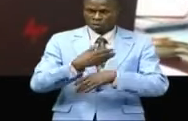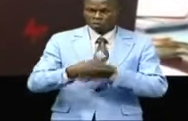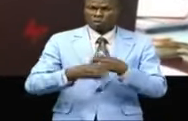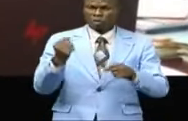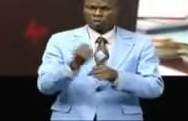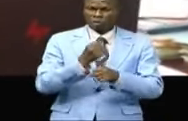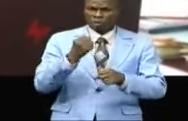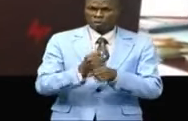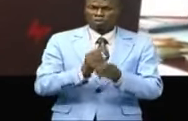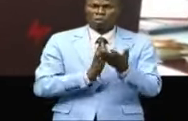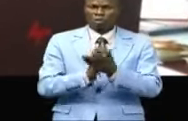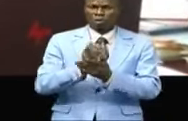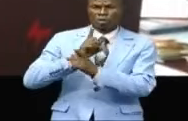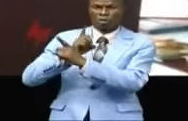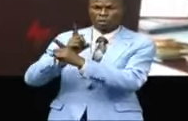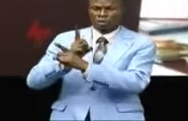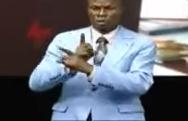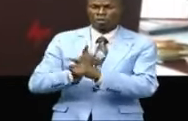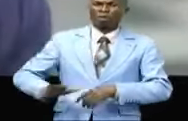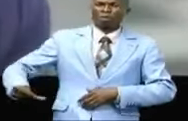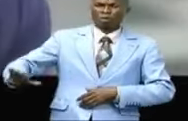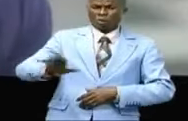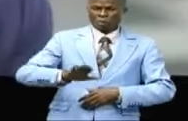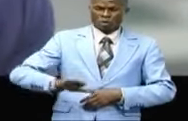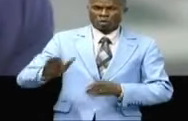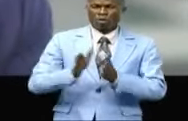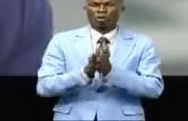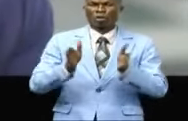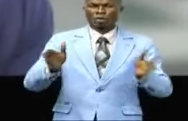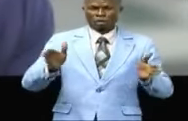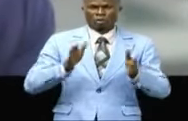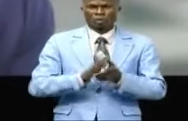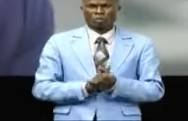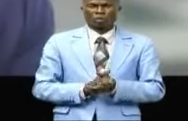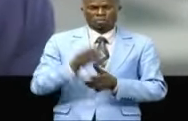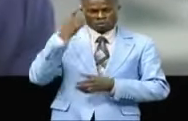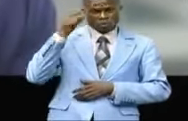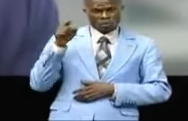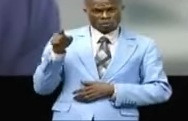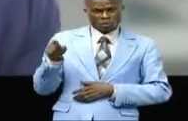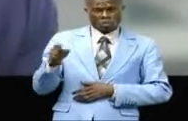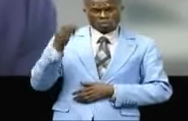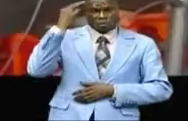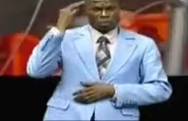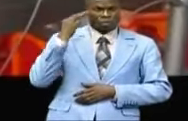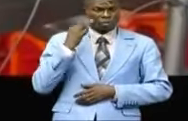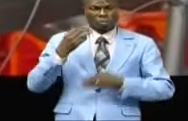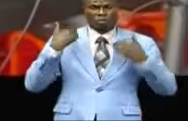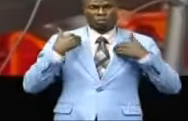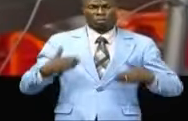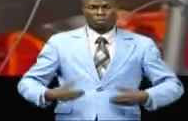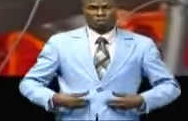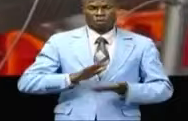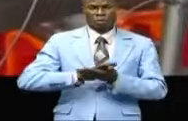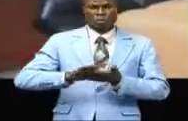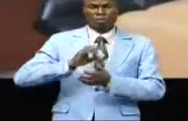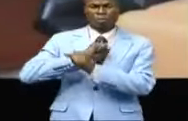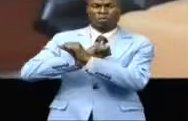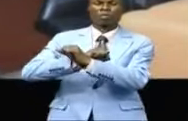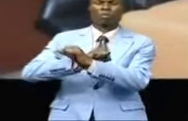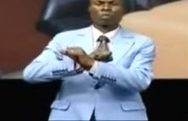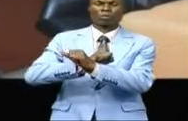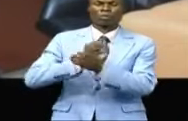leur mission, celle de la défense du territoire national. À son tour, le ministre de la Santé publique, hygiène et